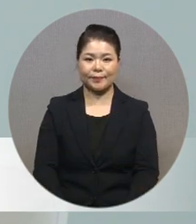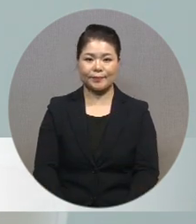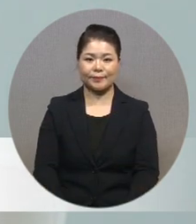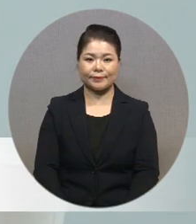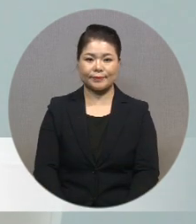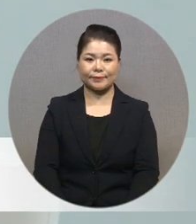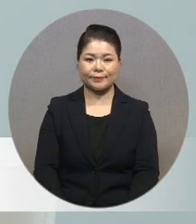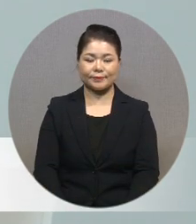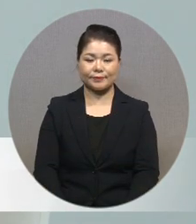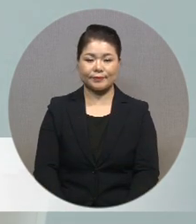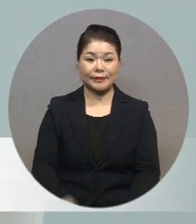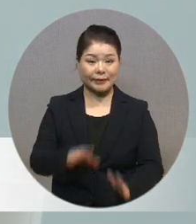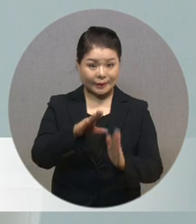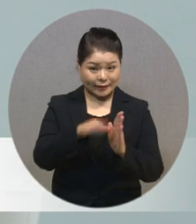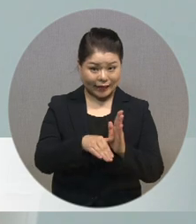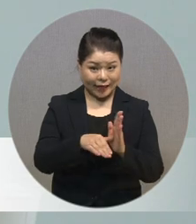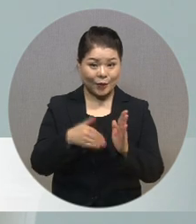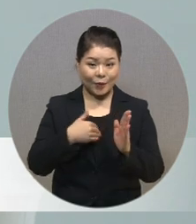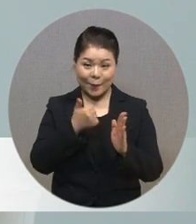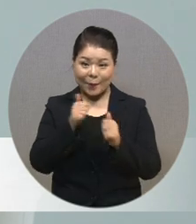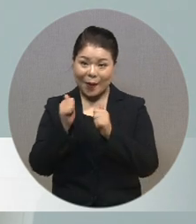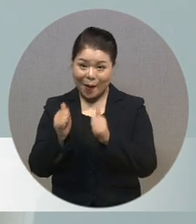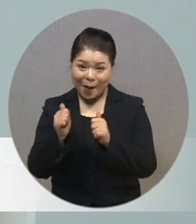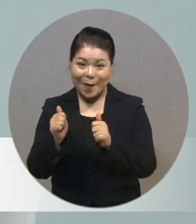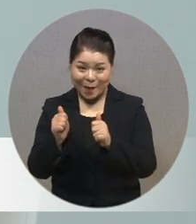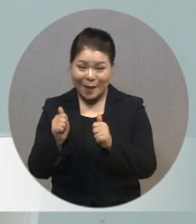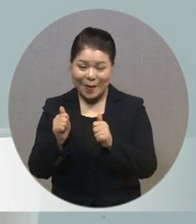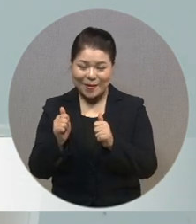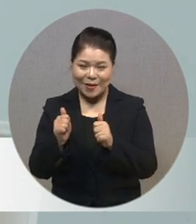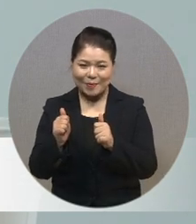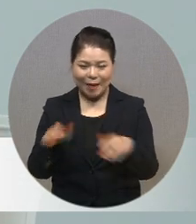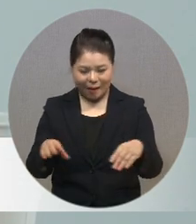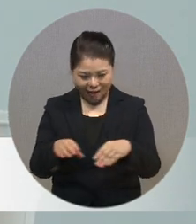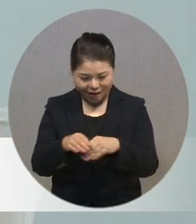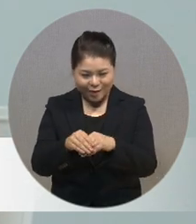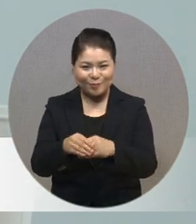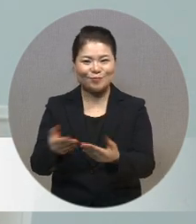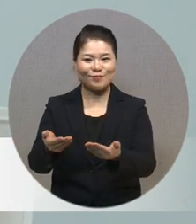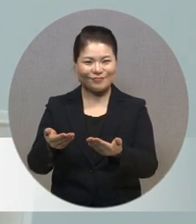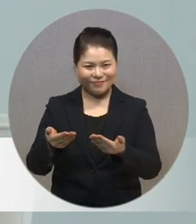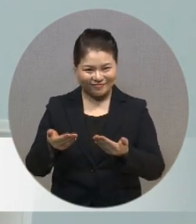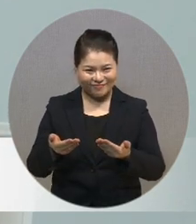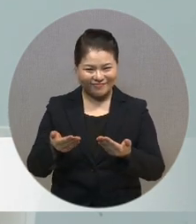많아요. 이런 수차에 또 우리 또 변호사님께서